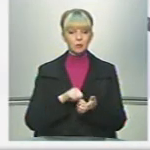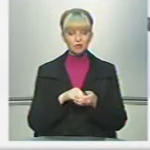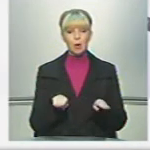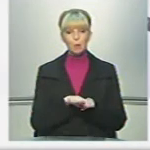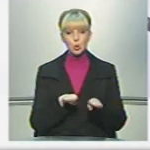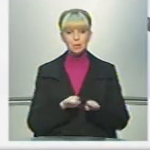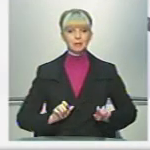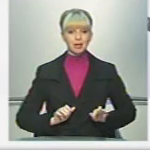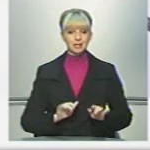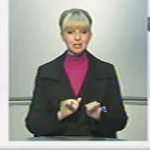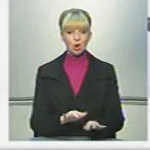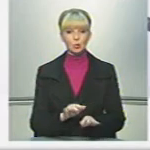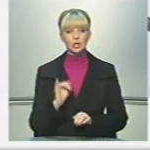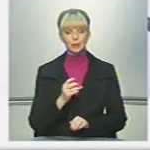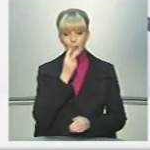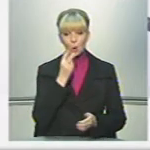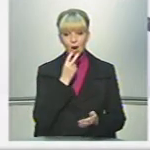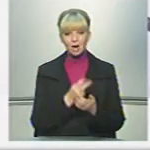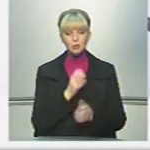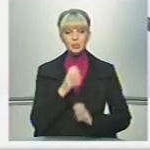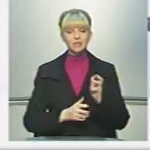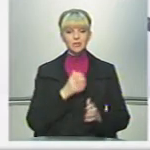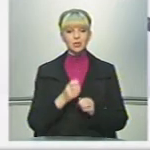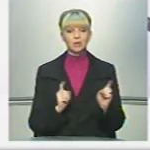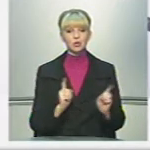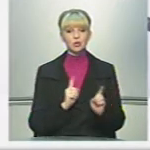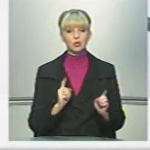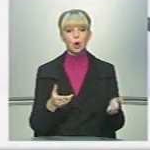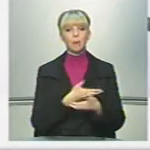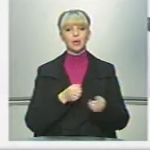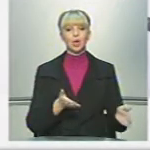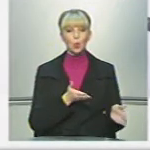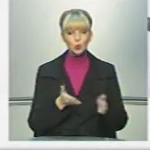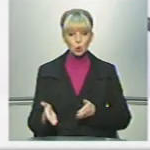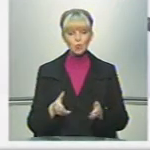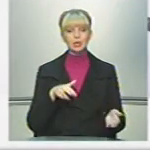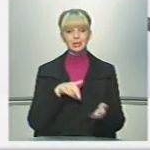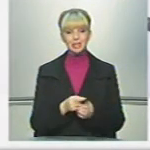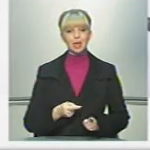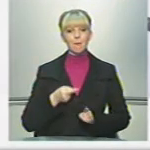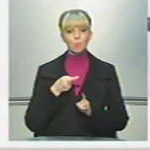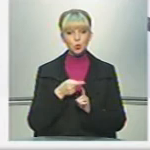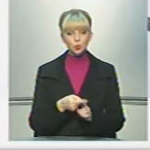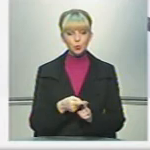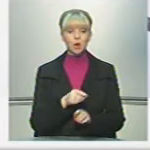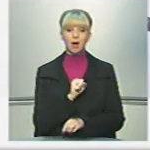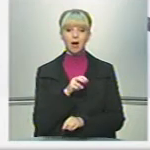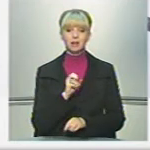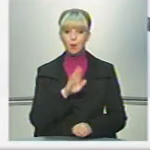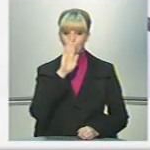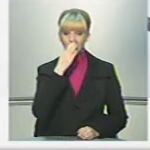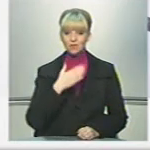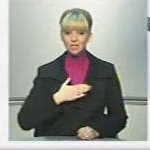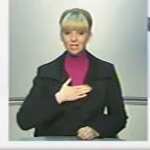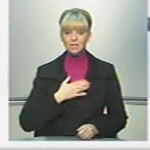подібних заходах і показує світові, що ми готові йти на поступки, але противник